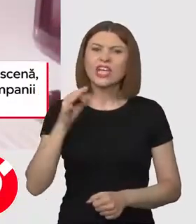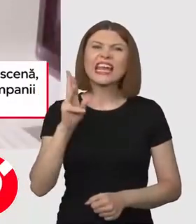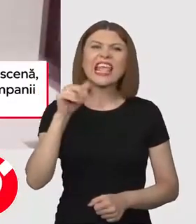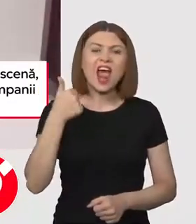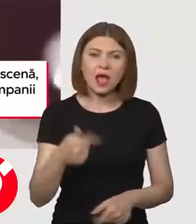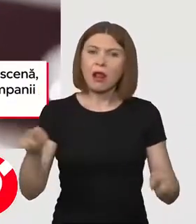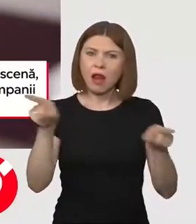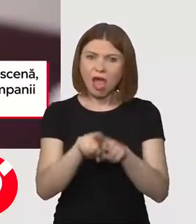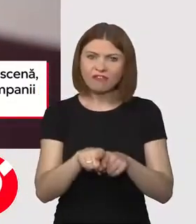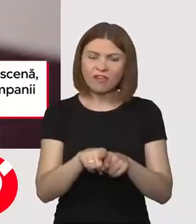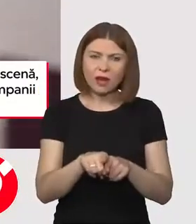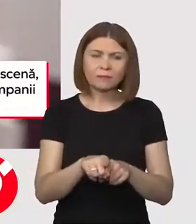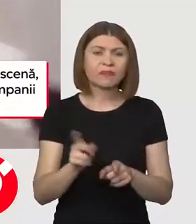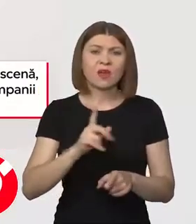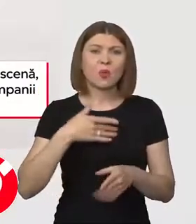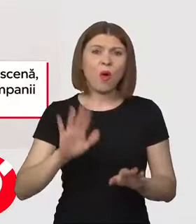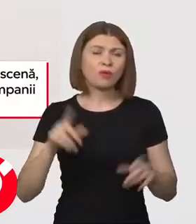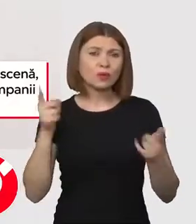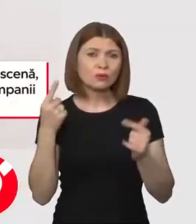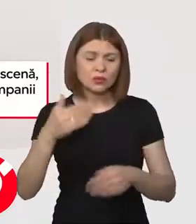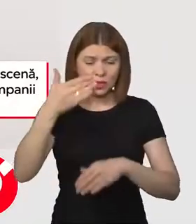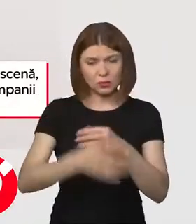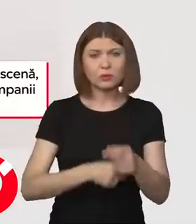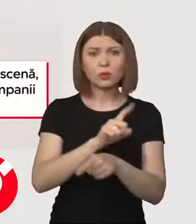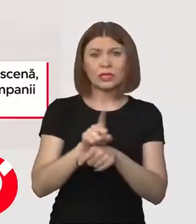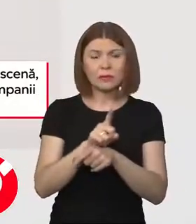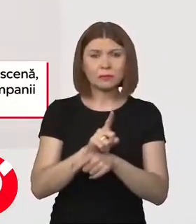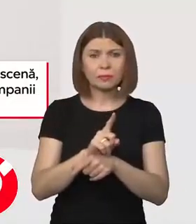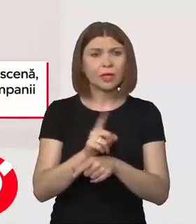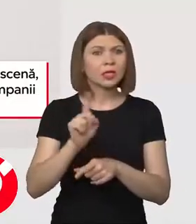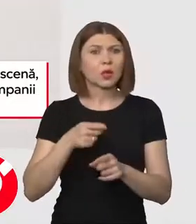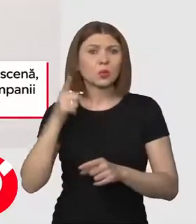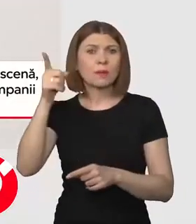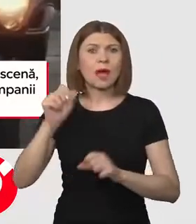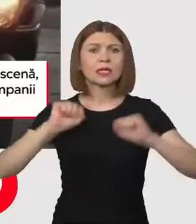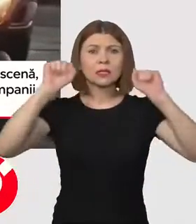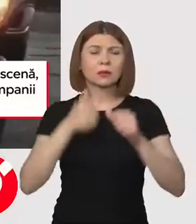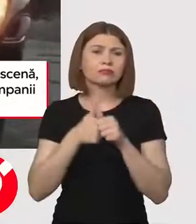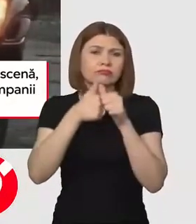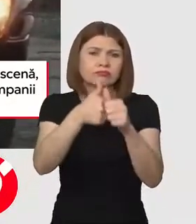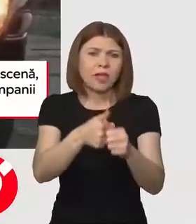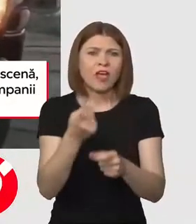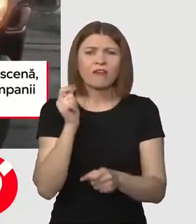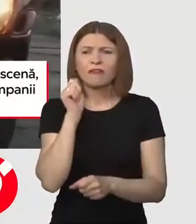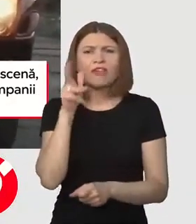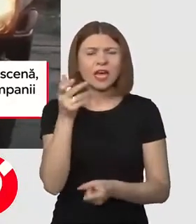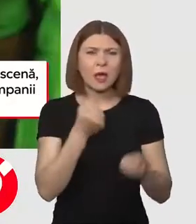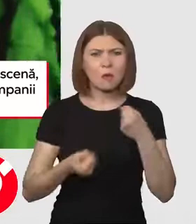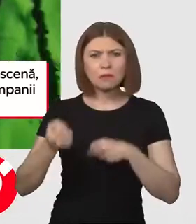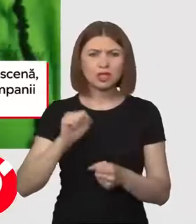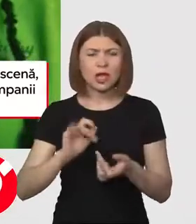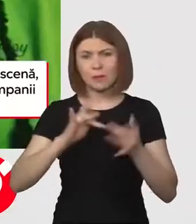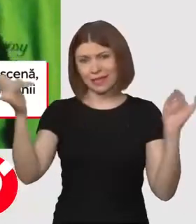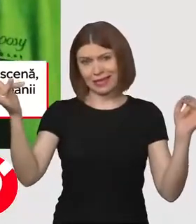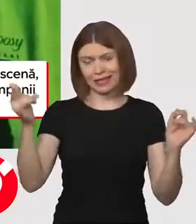ce-i drept, dacă am stat deoparte de lumina reflectoarelor în ultima perioadă, dar nu departe de fanii săi care i-au urmărit fiecare mișcare sau activitate pe